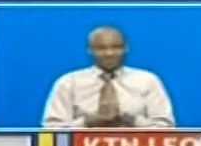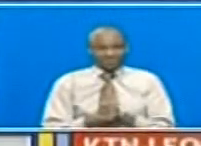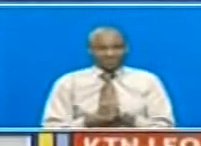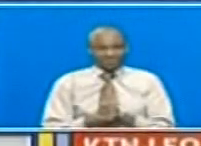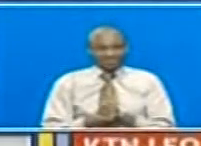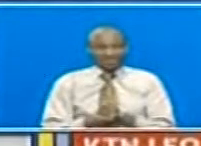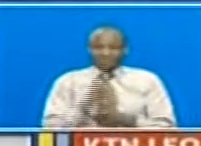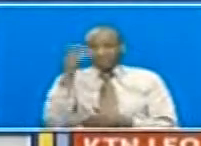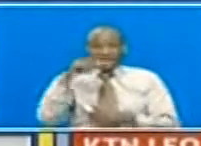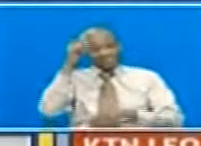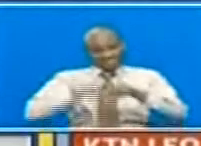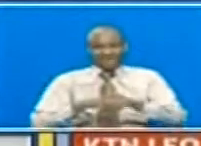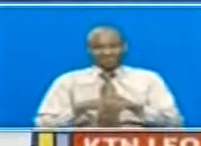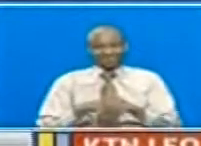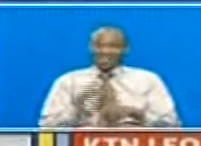Kwa siku nyingine.